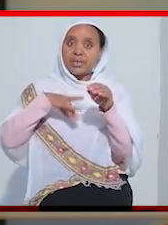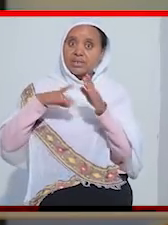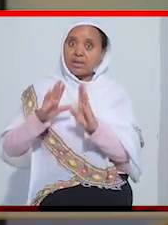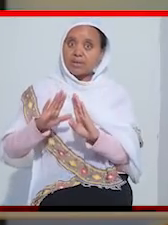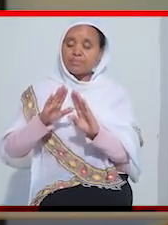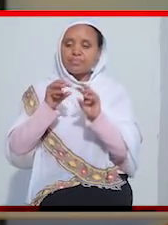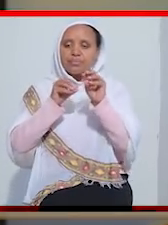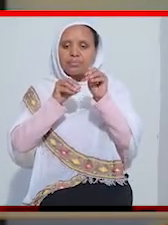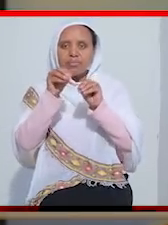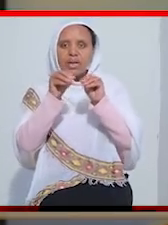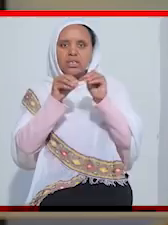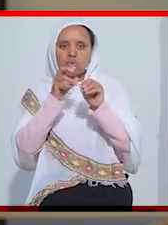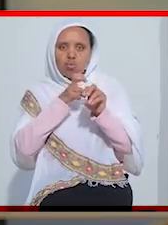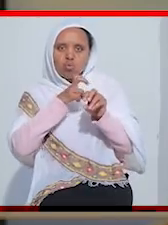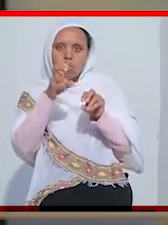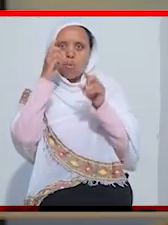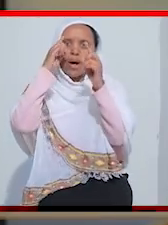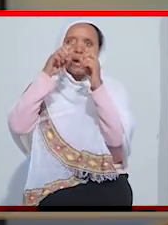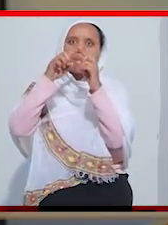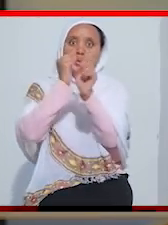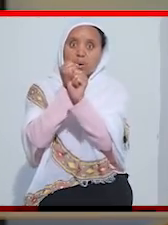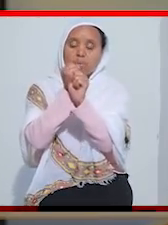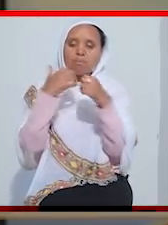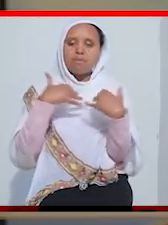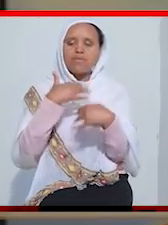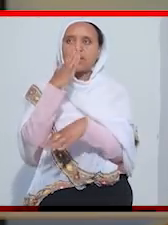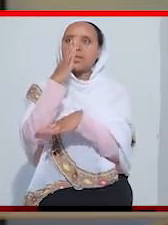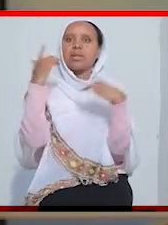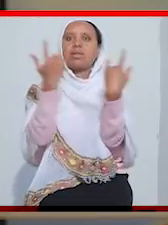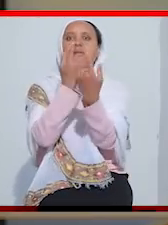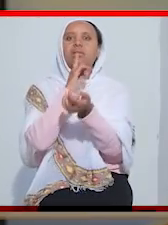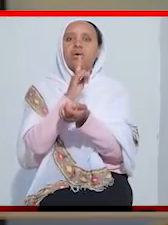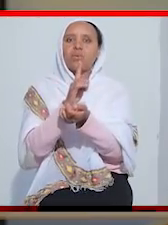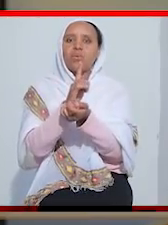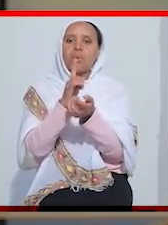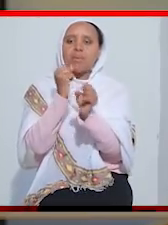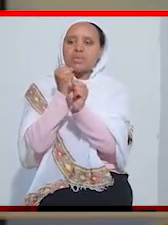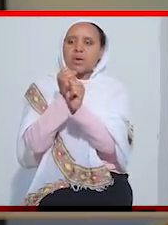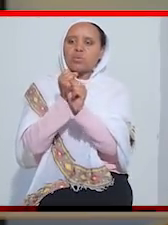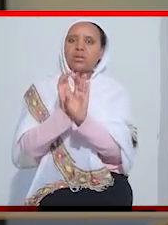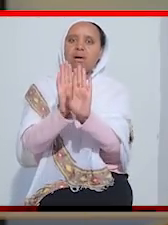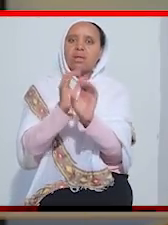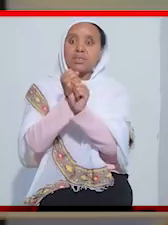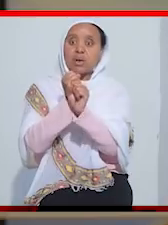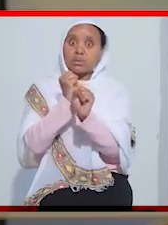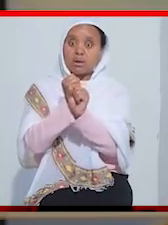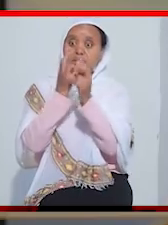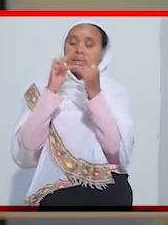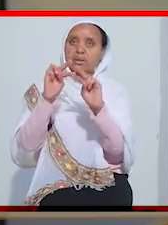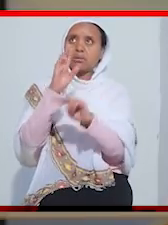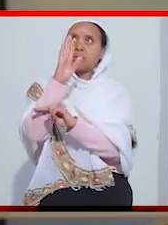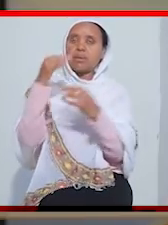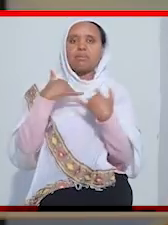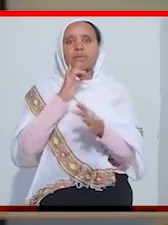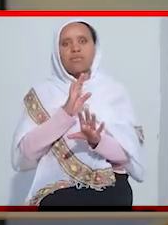ሁሉ ክርስቲያን እንቅስቃሴው፣ ጉዞው፣ ዓላማው፣ ስራው በፈሪሃ እግዚአብሔር የታጠረ ነው። በምትሰራው ስራ የምትሰራውን